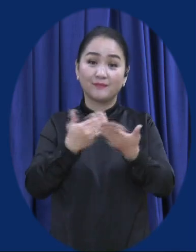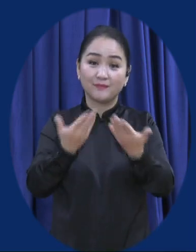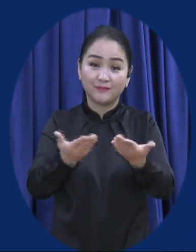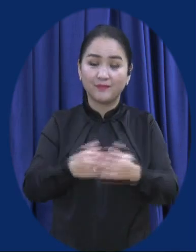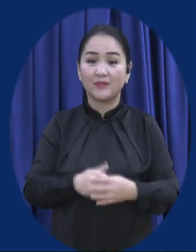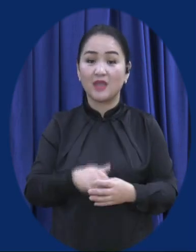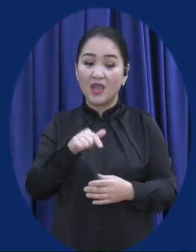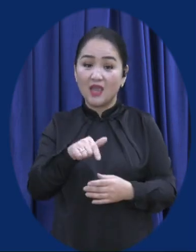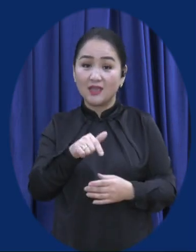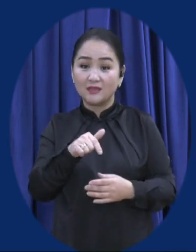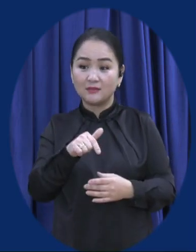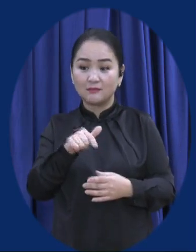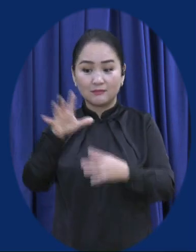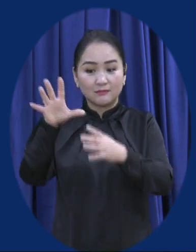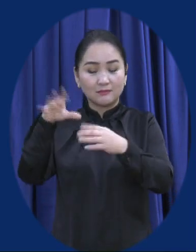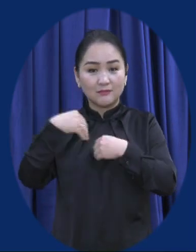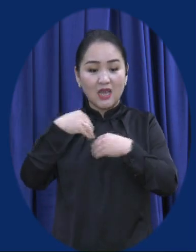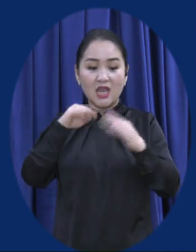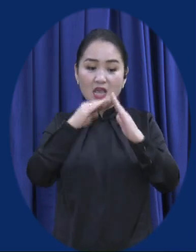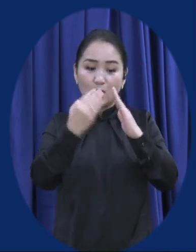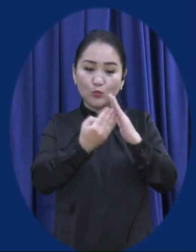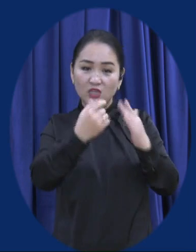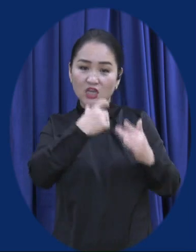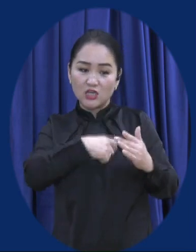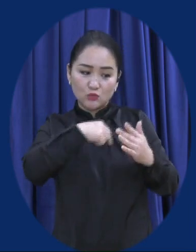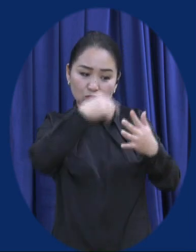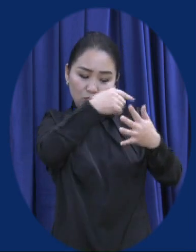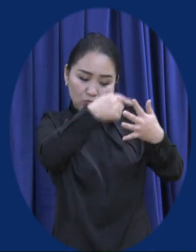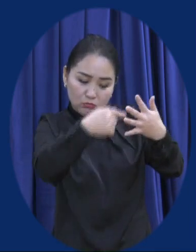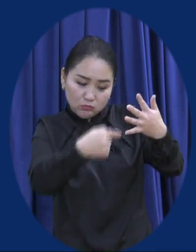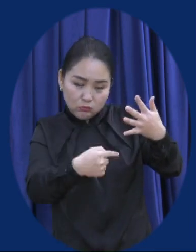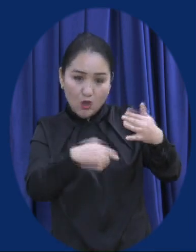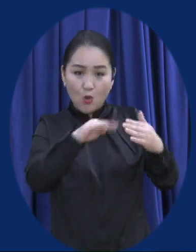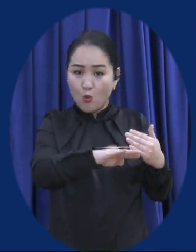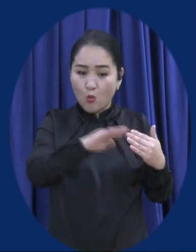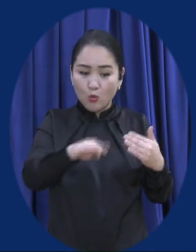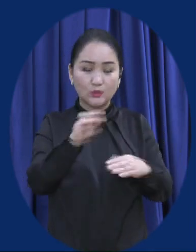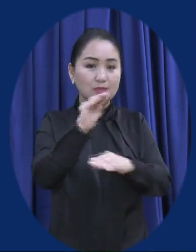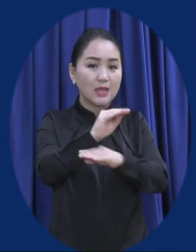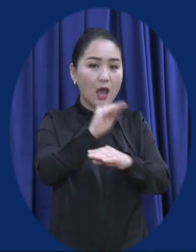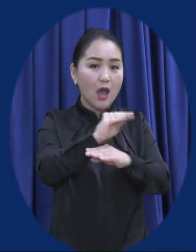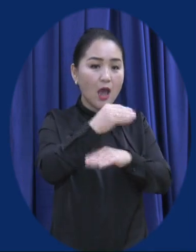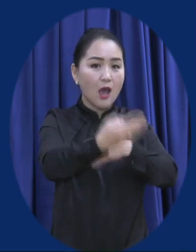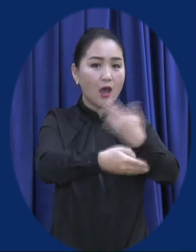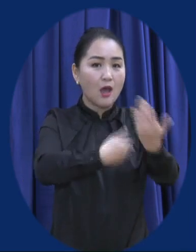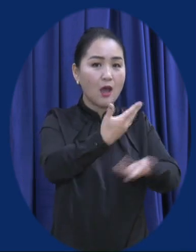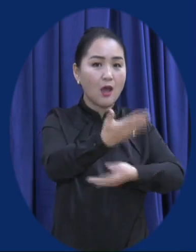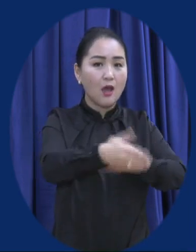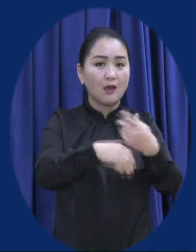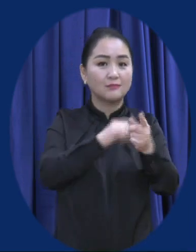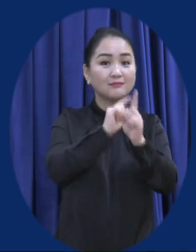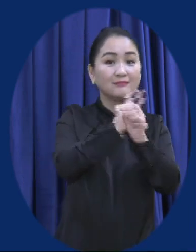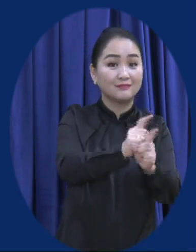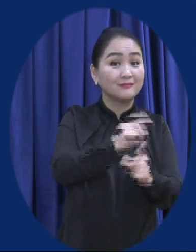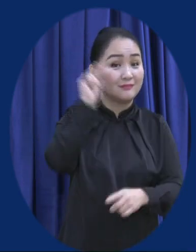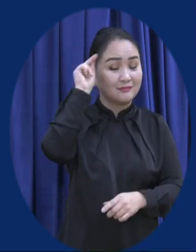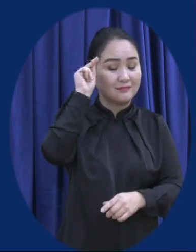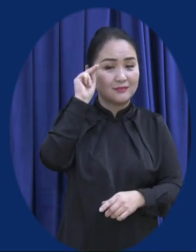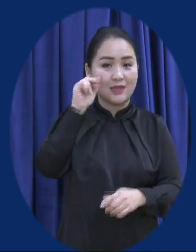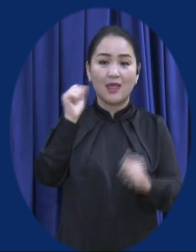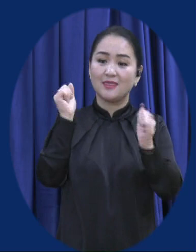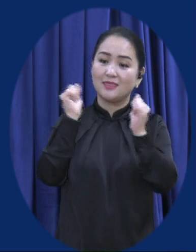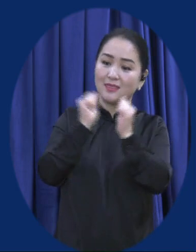энэ шаардлагыг одооноос бид нэр бүлийн гишүүд болон хүүхдүүдтэй одоо зааж сургах шаардлагатай. За мөн ингээд найз